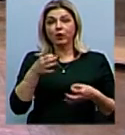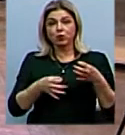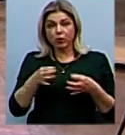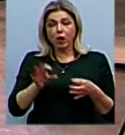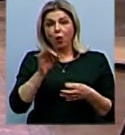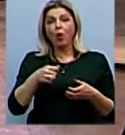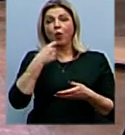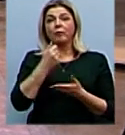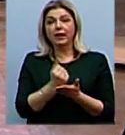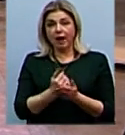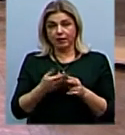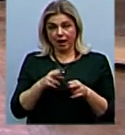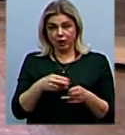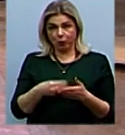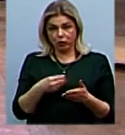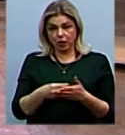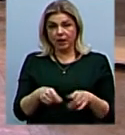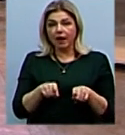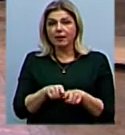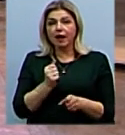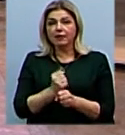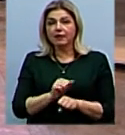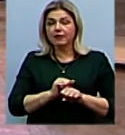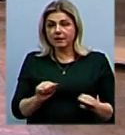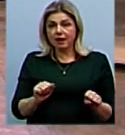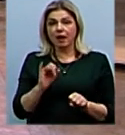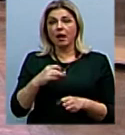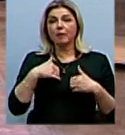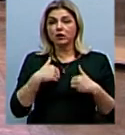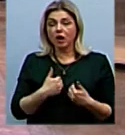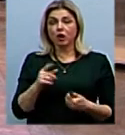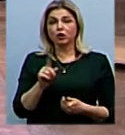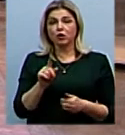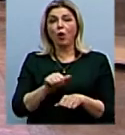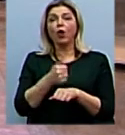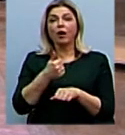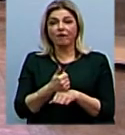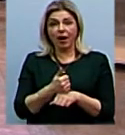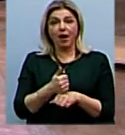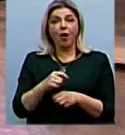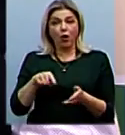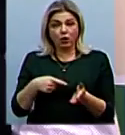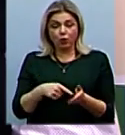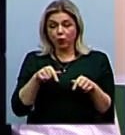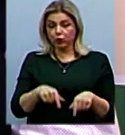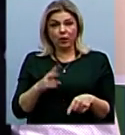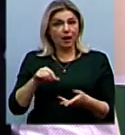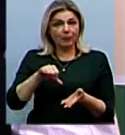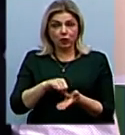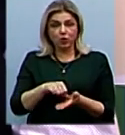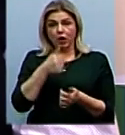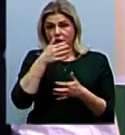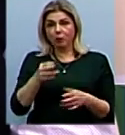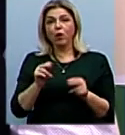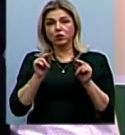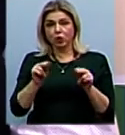бюджета. И так делать нельзя. И очень печально, что городской голова здесь студии не присутствует и не может сказать... четко и